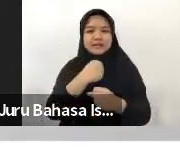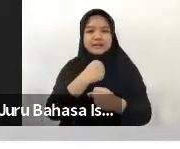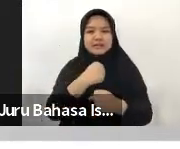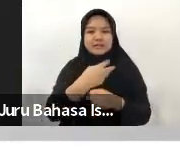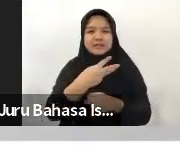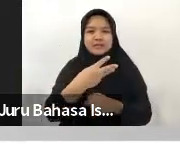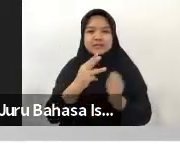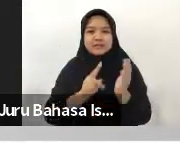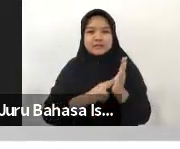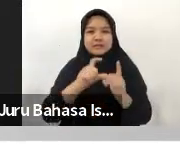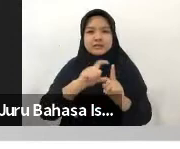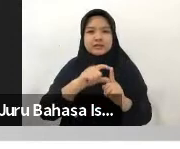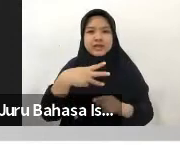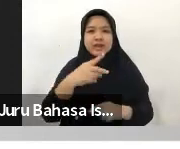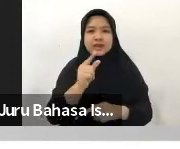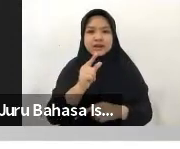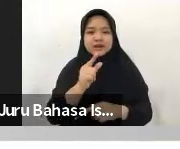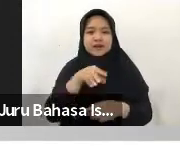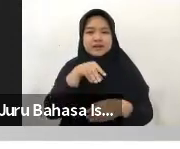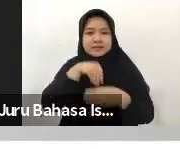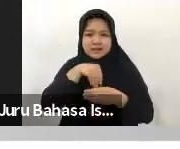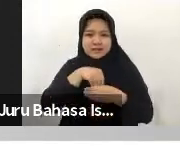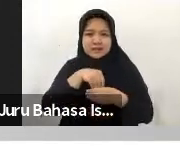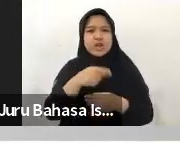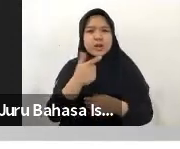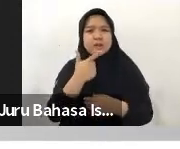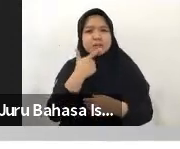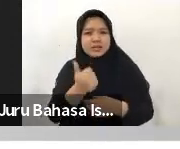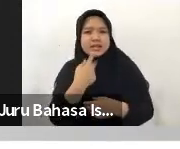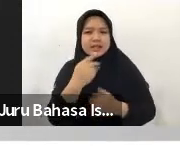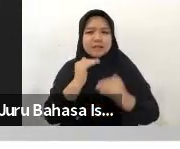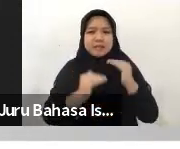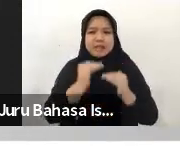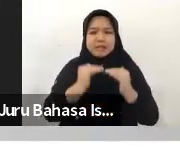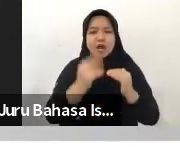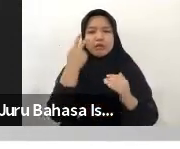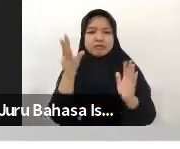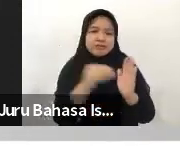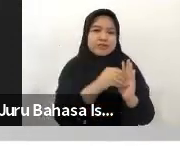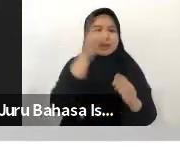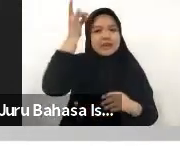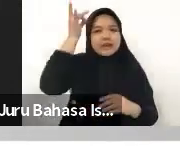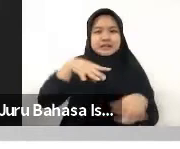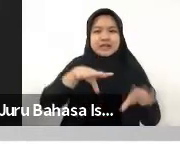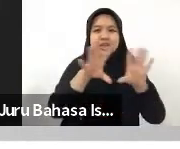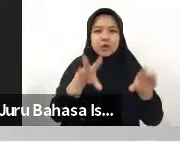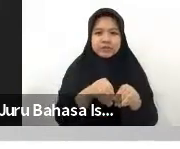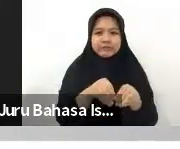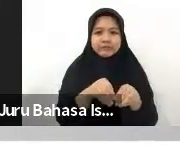penting untuk kita apa namanya kita pertimbangkan dalam desa inklusif. Ke slide berikutnya.